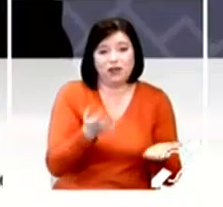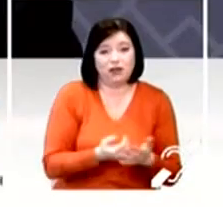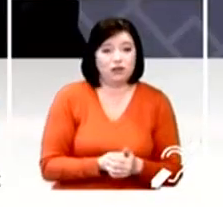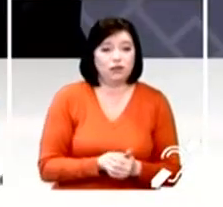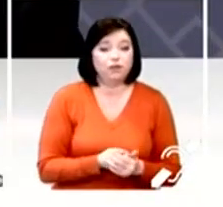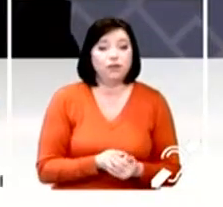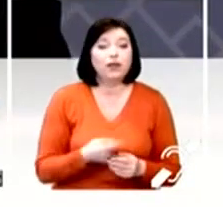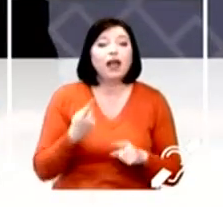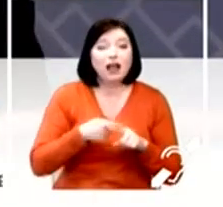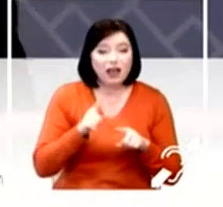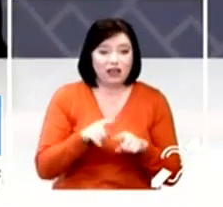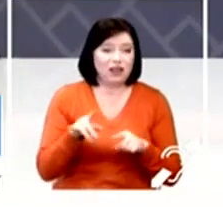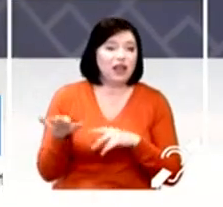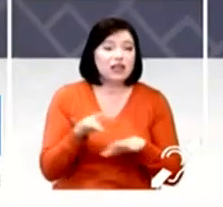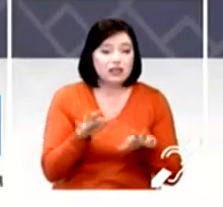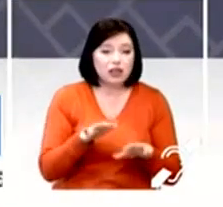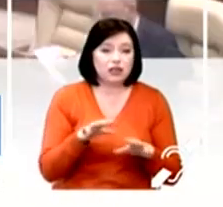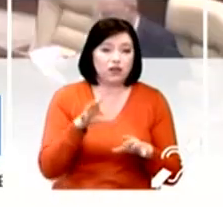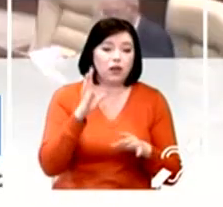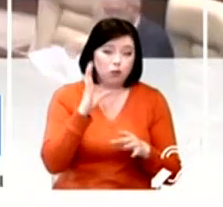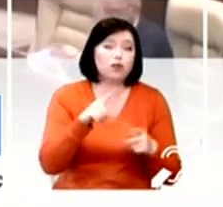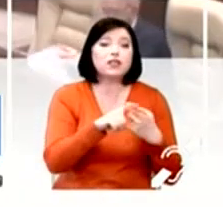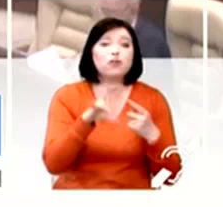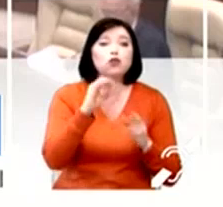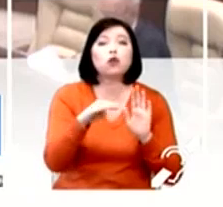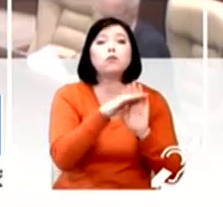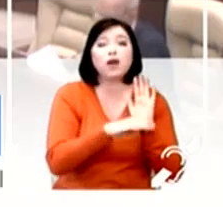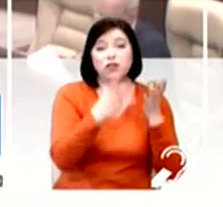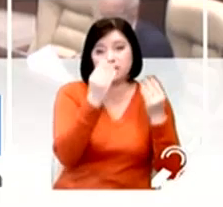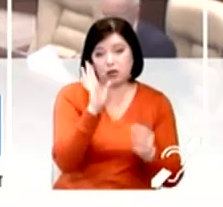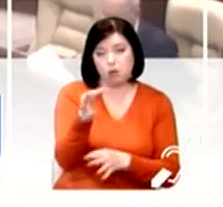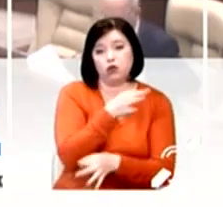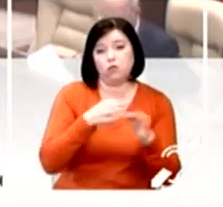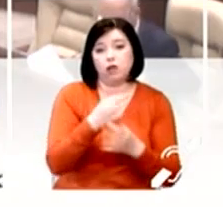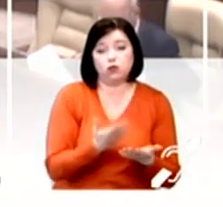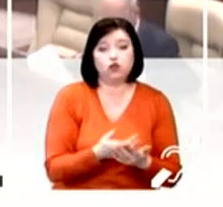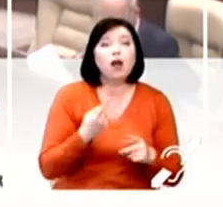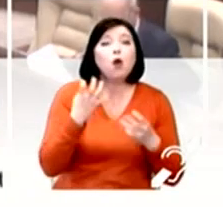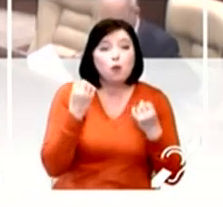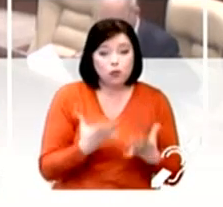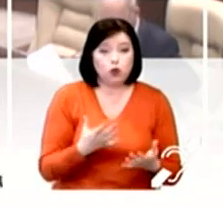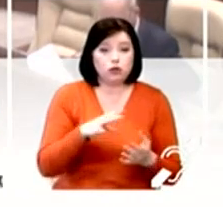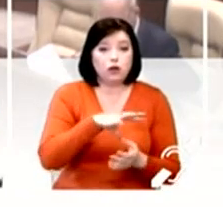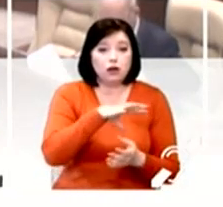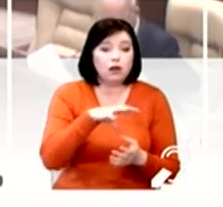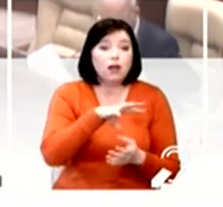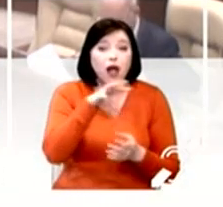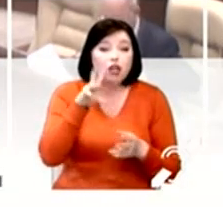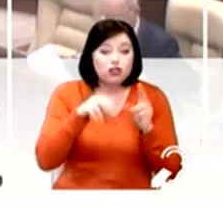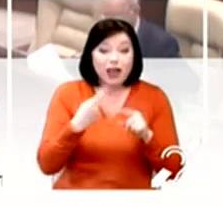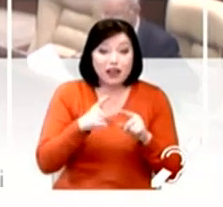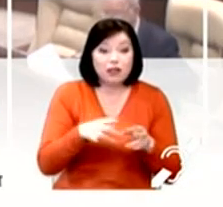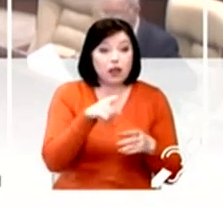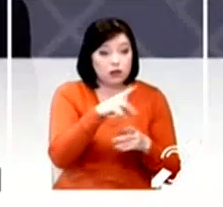participăm. Transacționarea e la ordinea zilei la ei. Problema lor că ei sunt totalmente dependenți. Da.